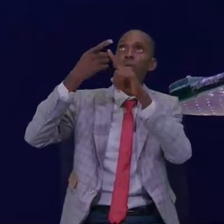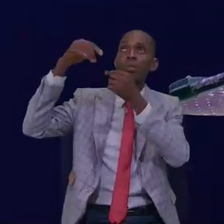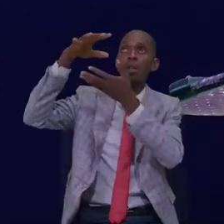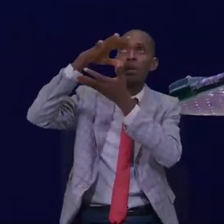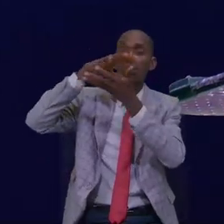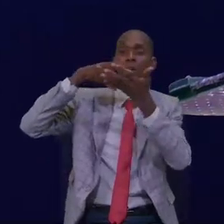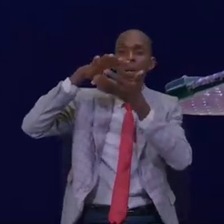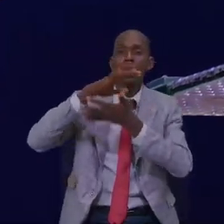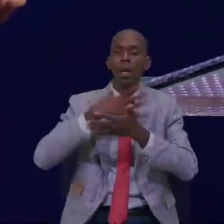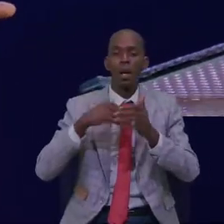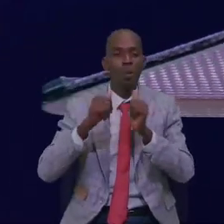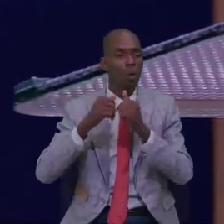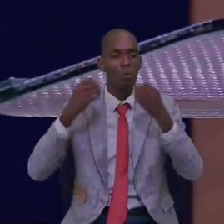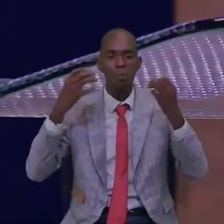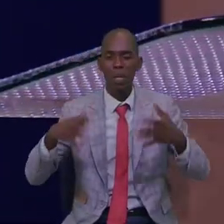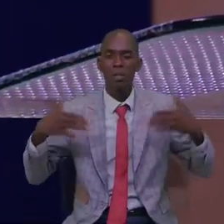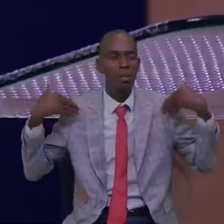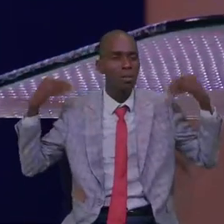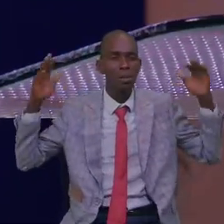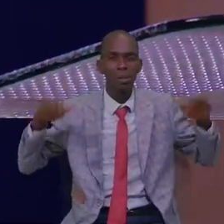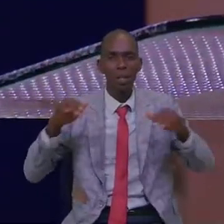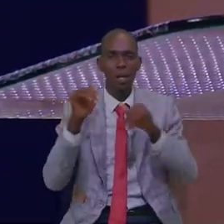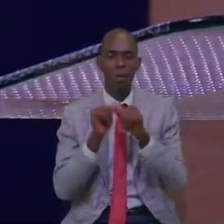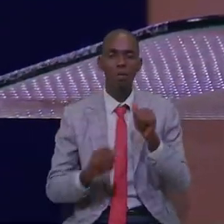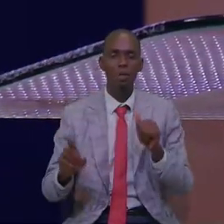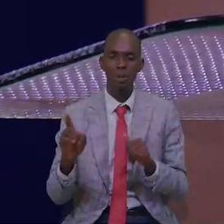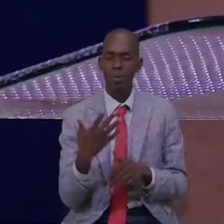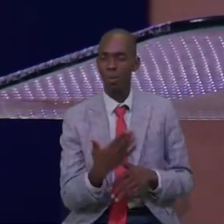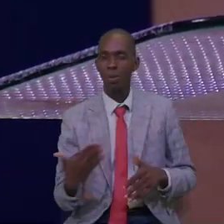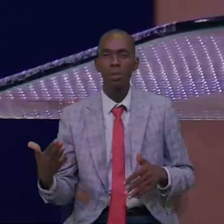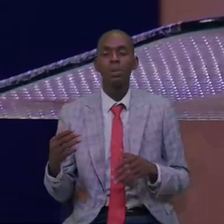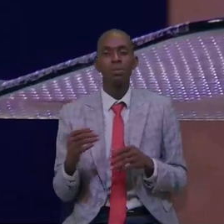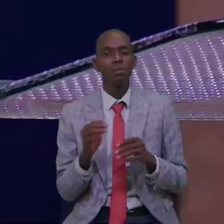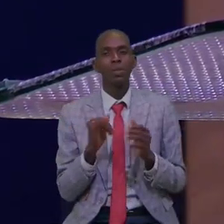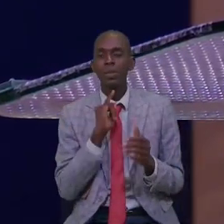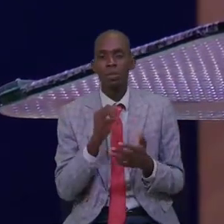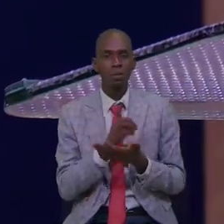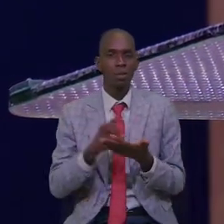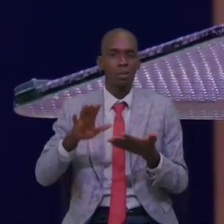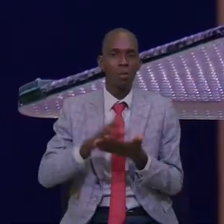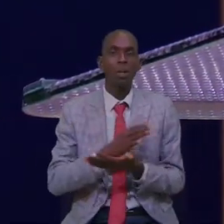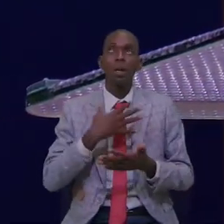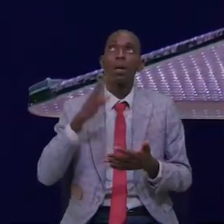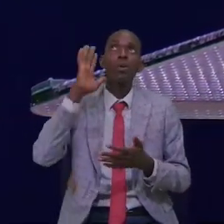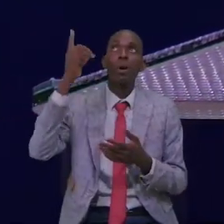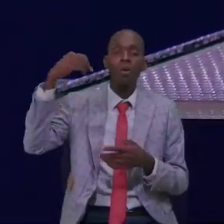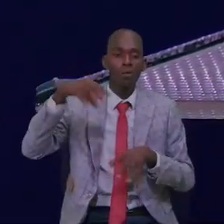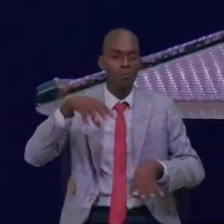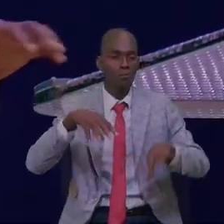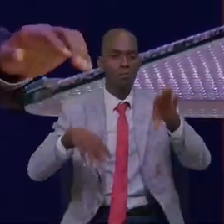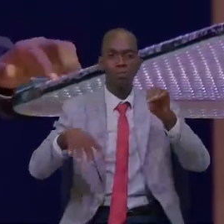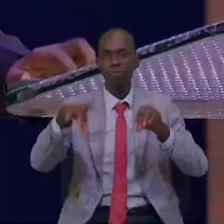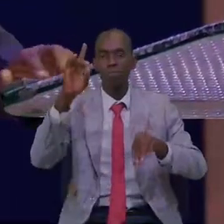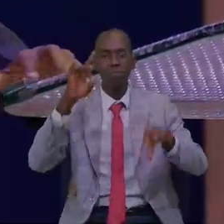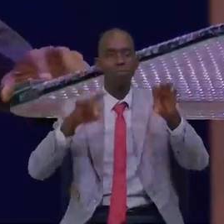des nuées et les myriades des anges le suivront. Tout est surnaturel. Et puis il va prendre ses enfants, les saints de